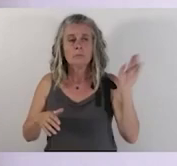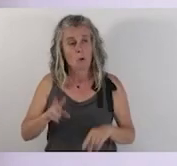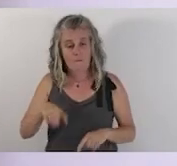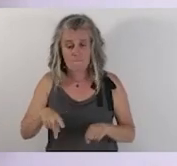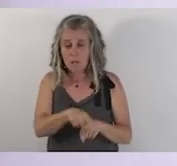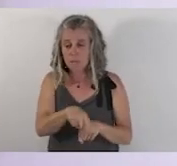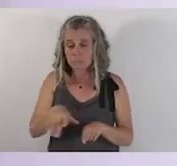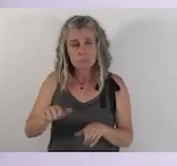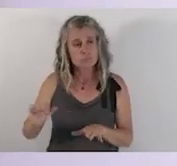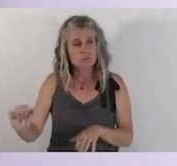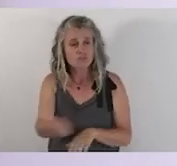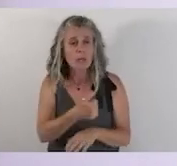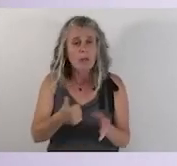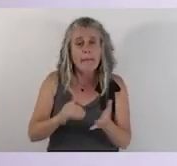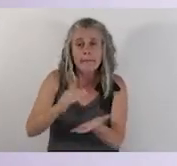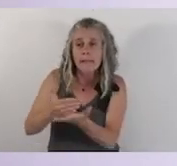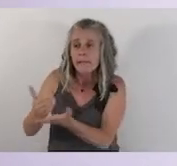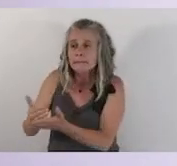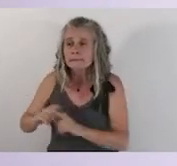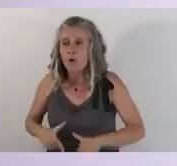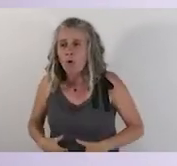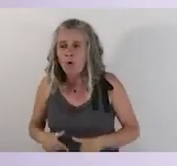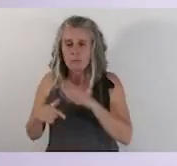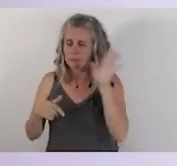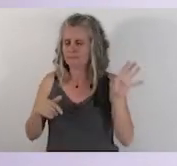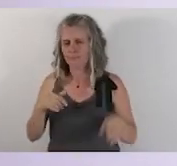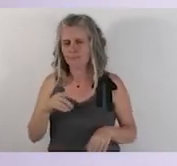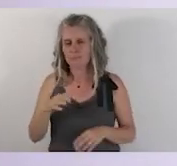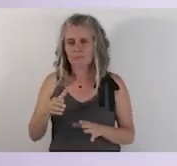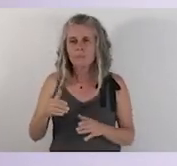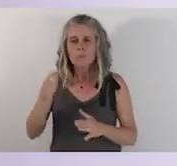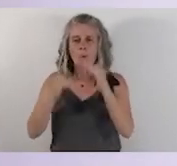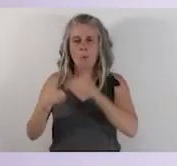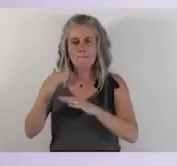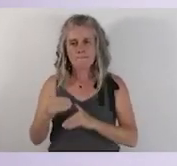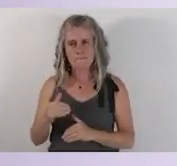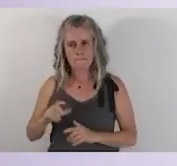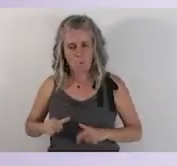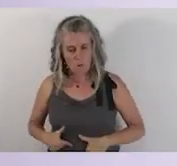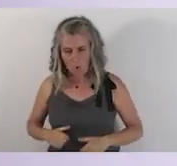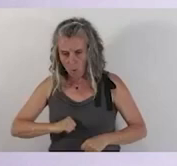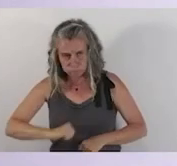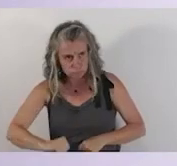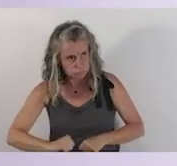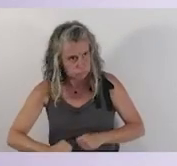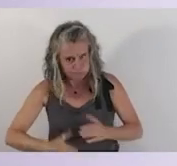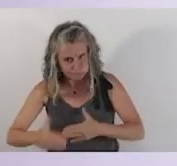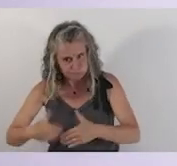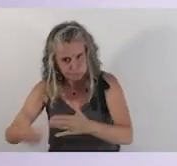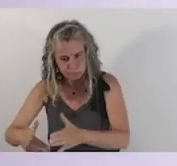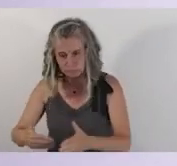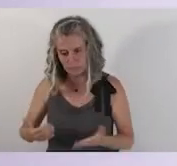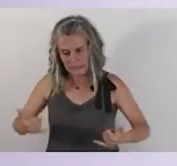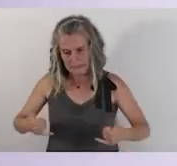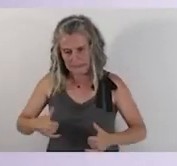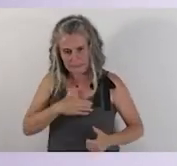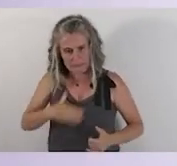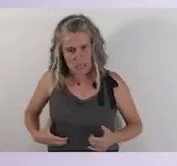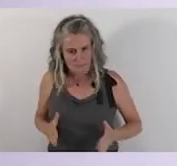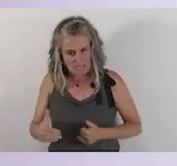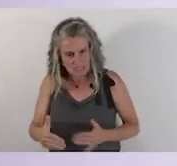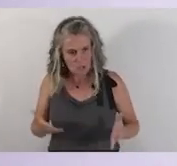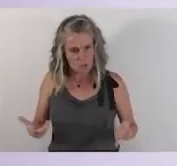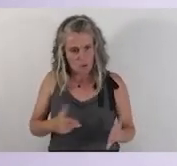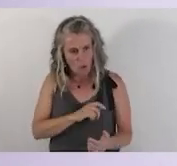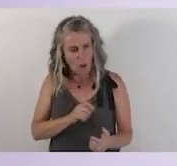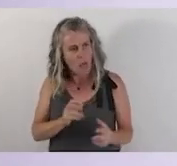vont être déchargés du ménage. Le plan école se poursuit, s'accélère même dans nos écoles. En mairie de secteur, nous développons nos activités